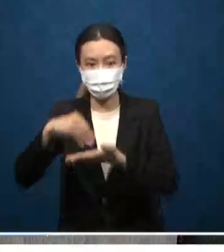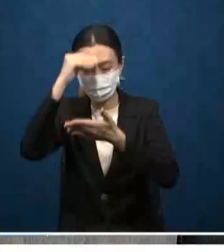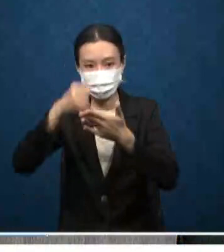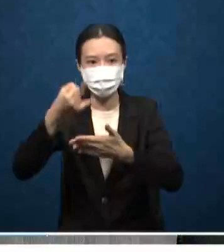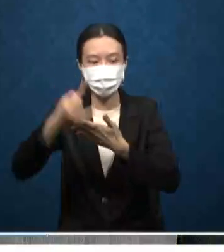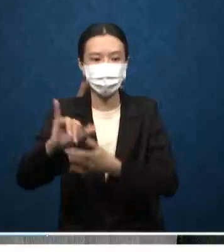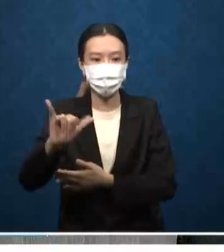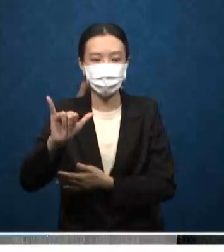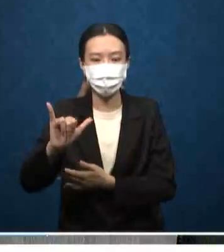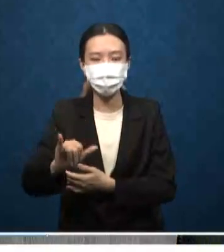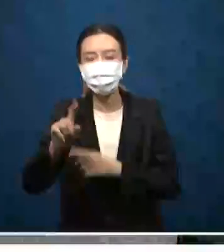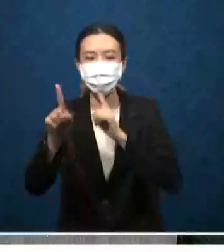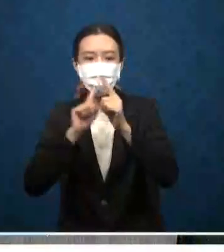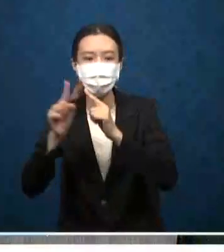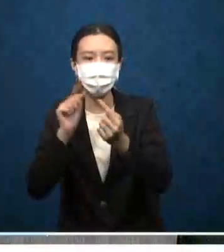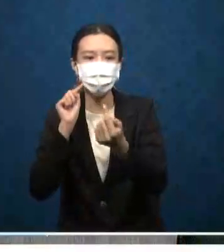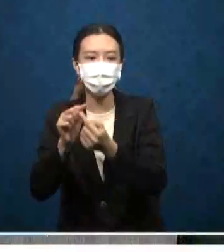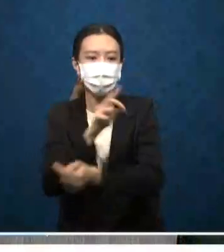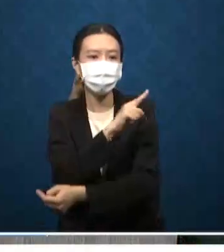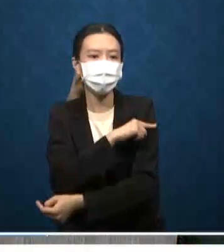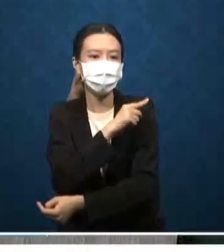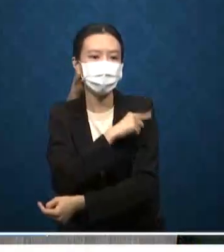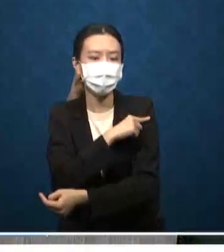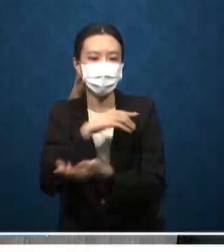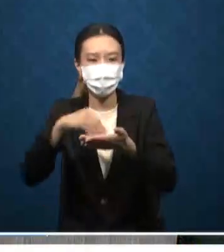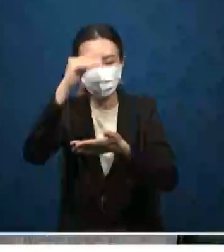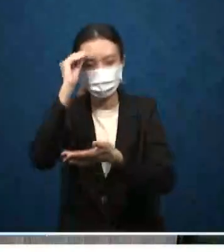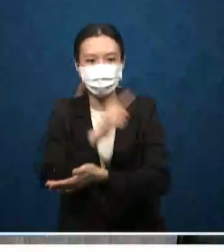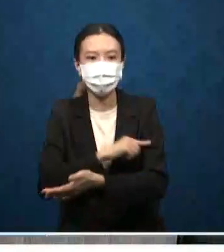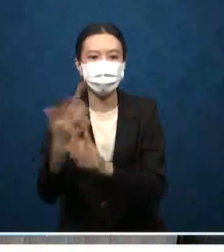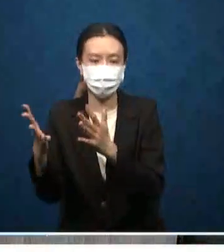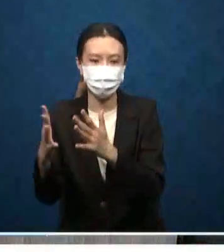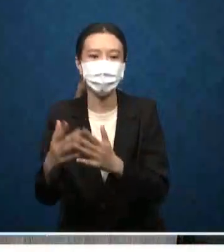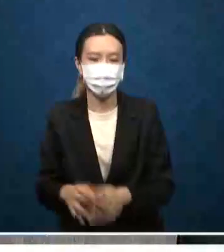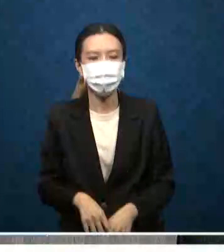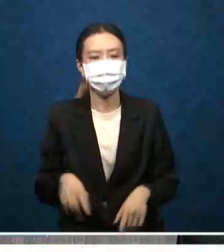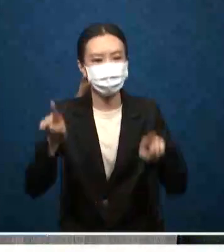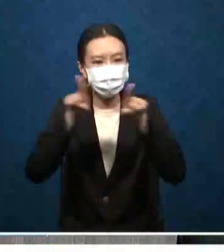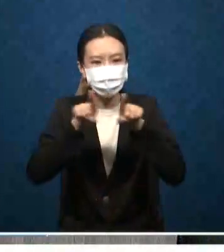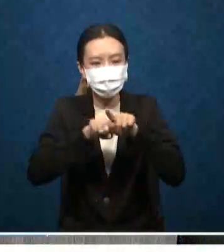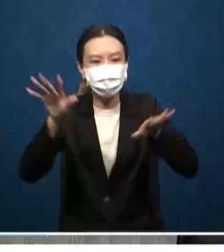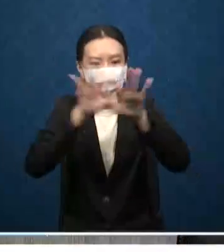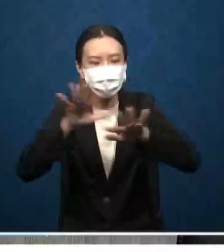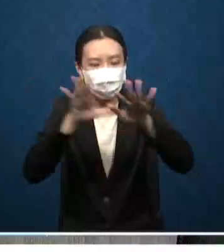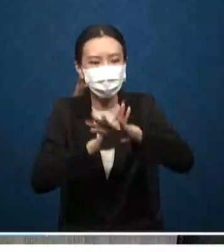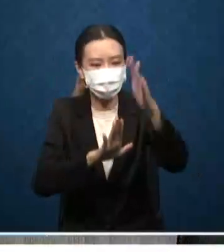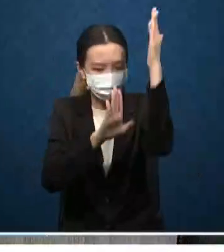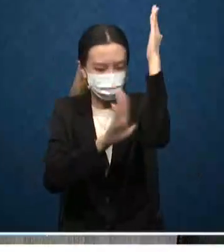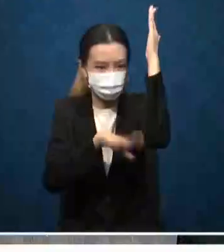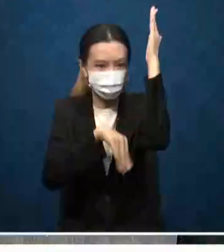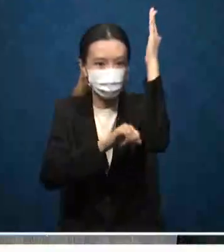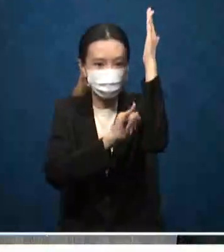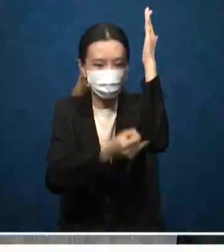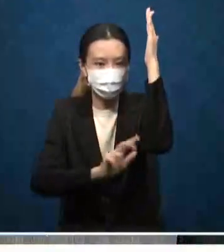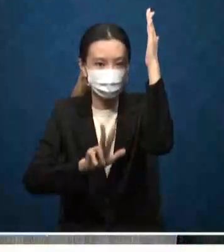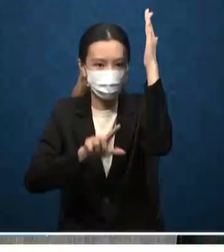ได้ถามถึงปริญญาเลยระบบการจัดการศึกษาใน 3จังหวัดชายแดนภาคใต้ก็จะเป็นสไตล์ของเขาครับผมขออนุญาต